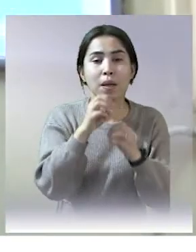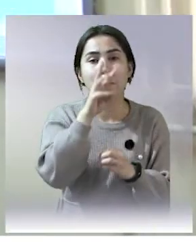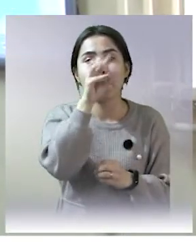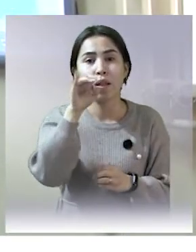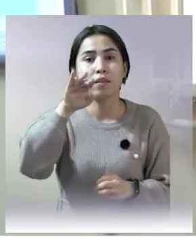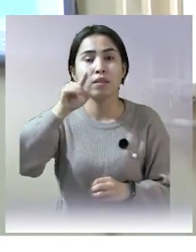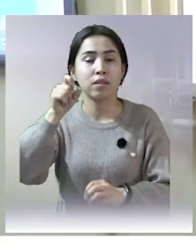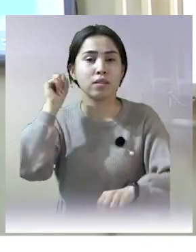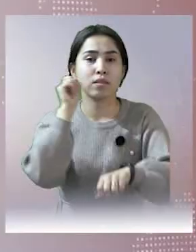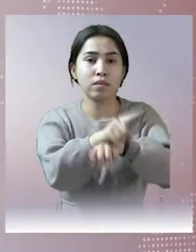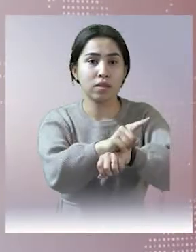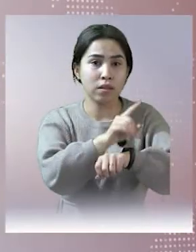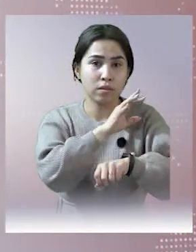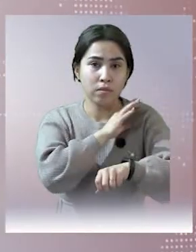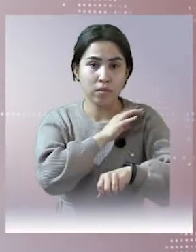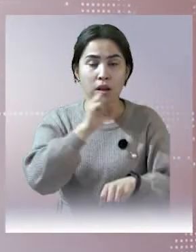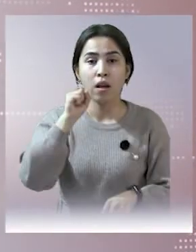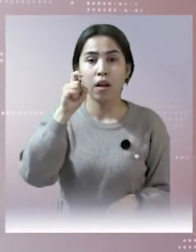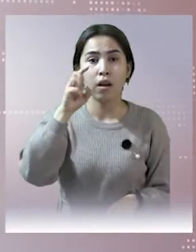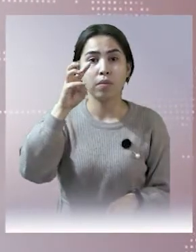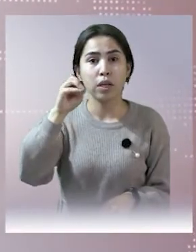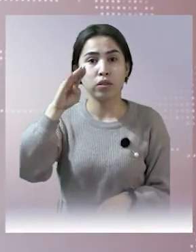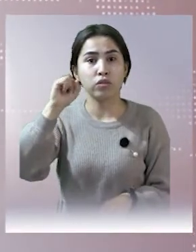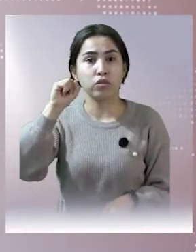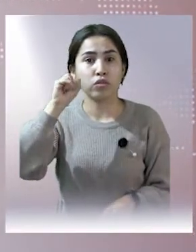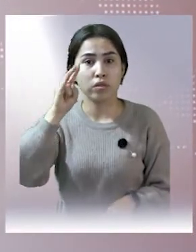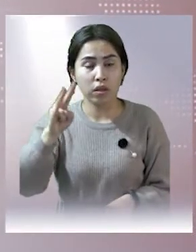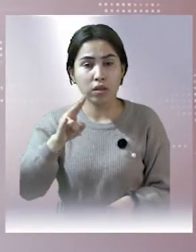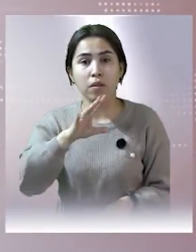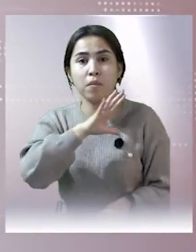әркез хабардар болуы тиіс. Перизат Қуатқызы, Азат Байтемір, 77 News.